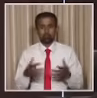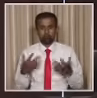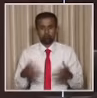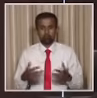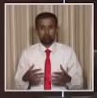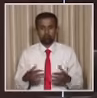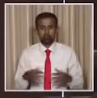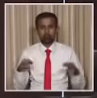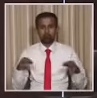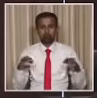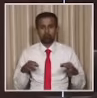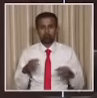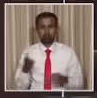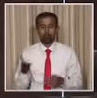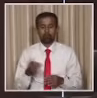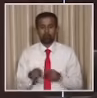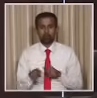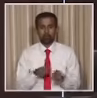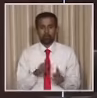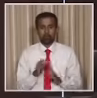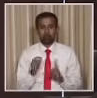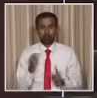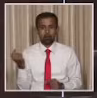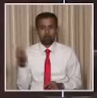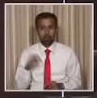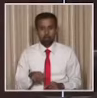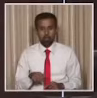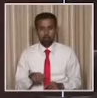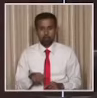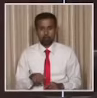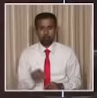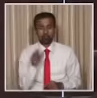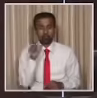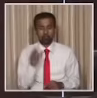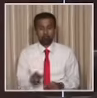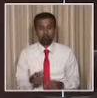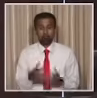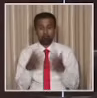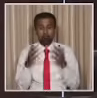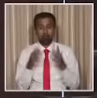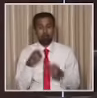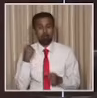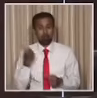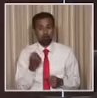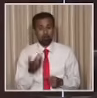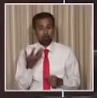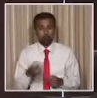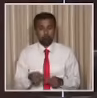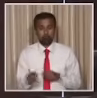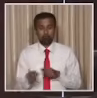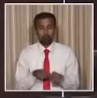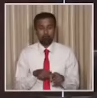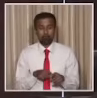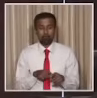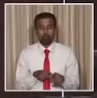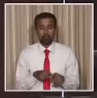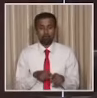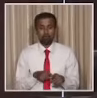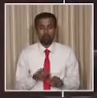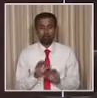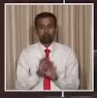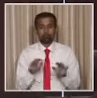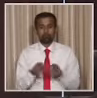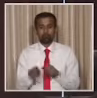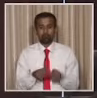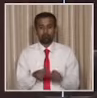මේ නාඩකම් නටනට කටයුතු කරනවා. ඒකල පාර්ලිමේන්තුවට ඇවිල්ලා අද එතුමා විශාල හොඳ කතාවක් කරා වගේ හොඳ දැක්මක් දර්ශනයක් ඉදිරිපත් කරා